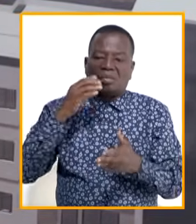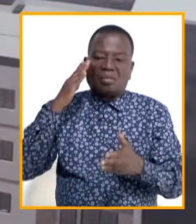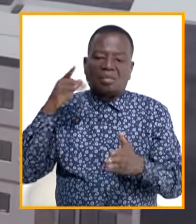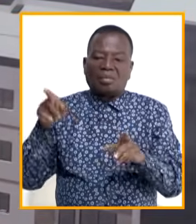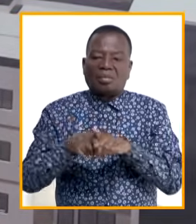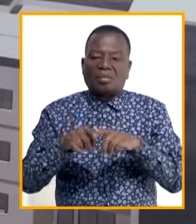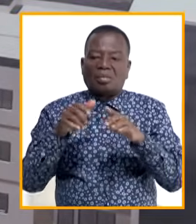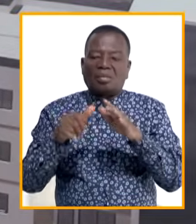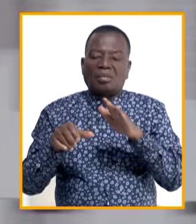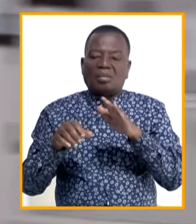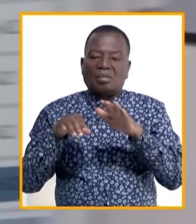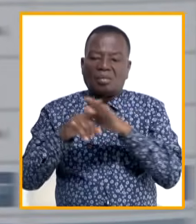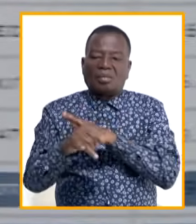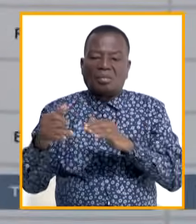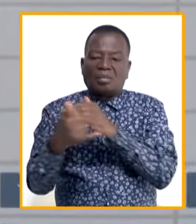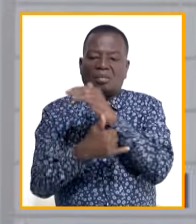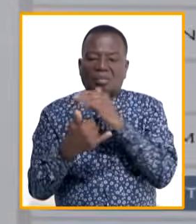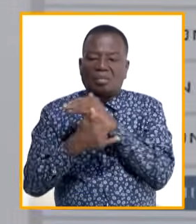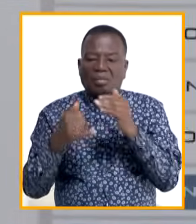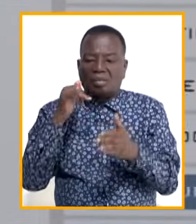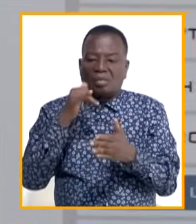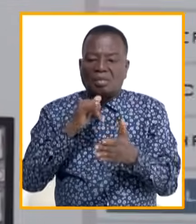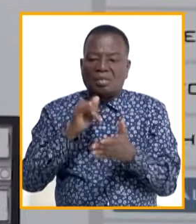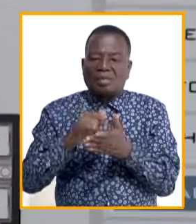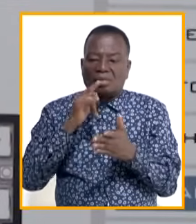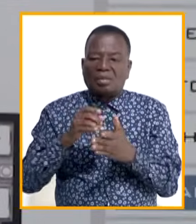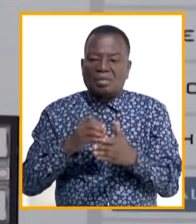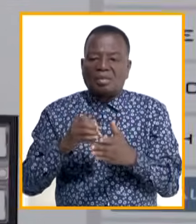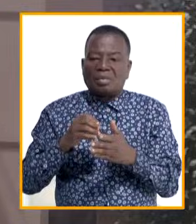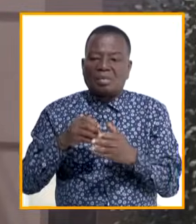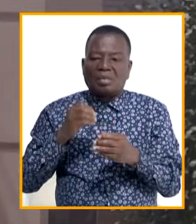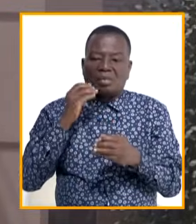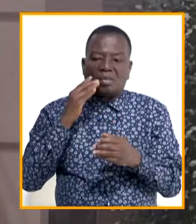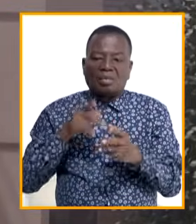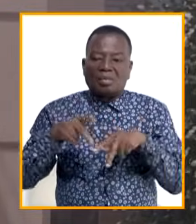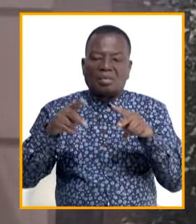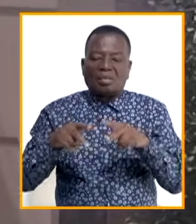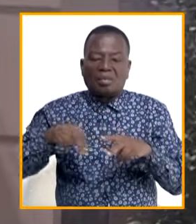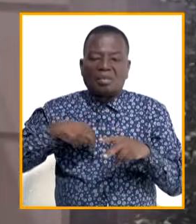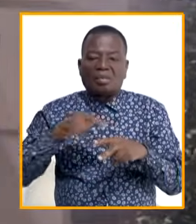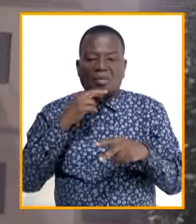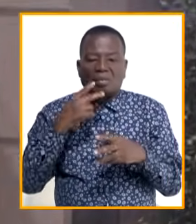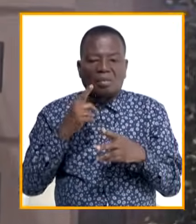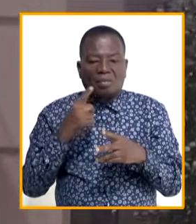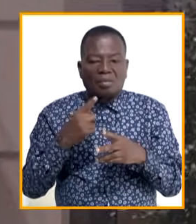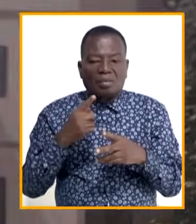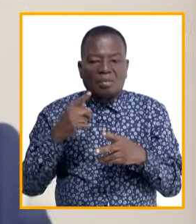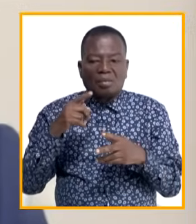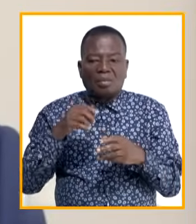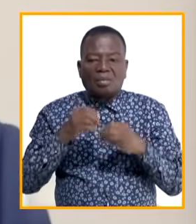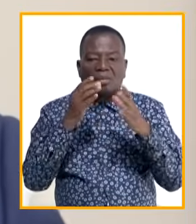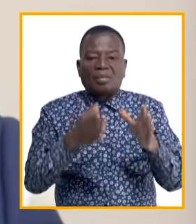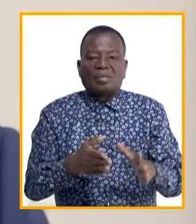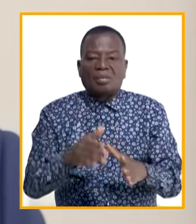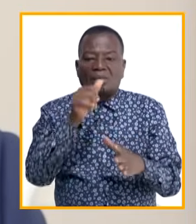pays. Cette fois, l'accent sera mis sur la location-vente et la location simple. Nous sommes vite rendus compte que laisser le secteur